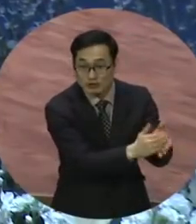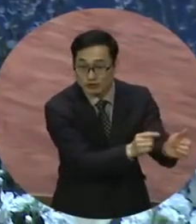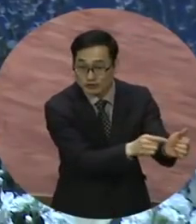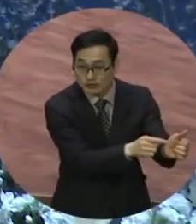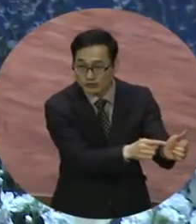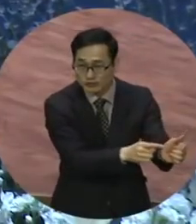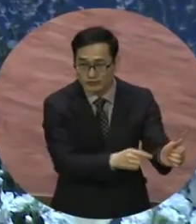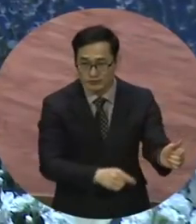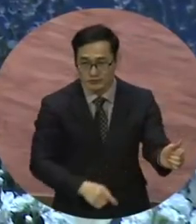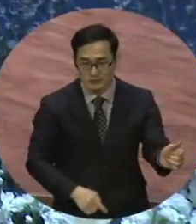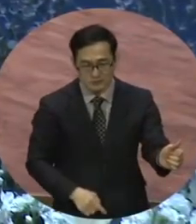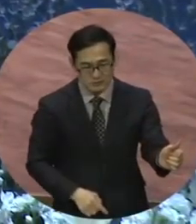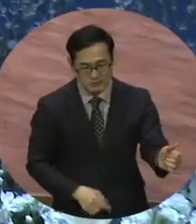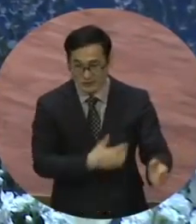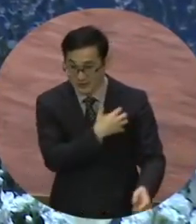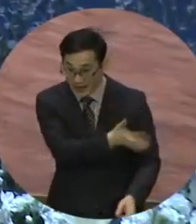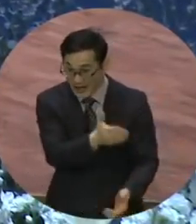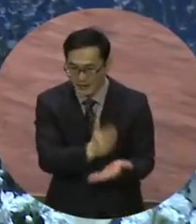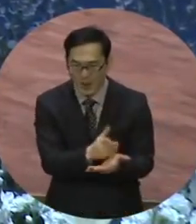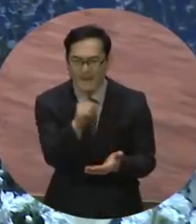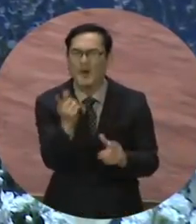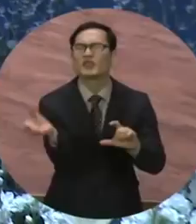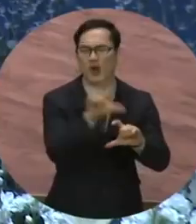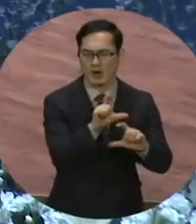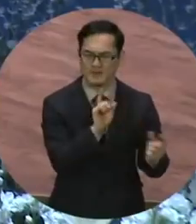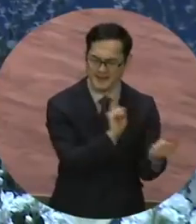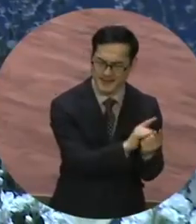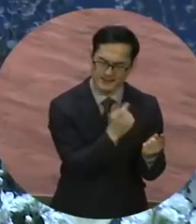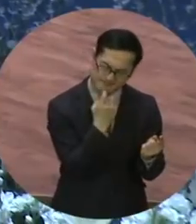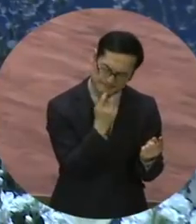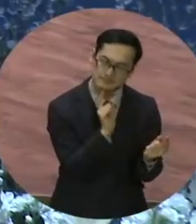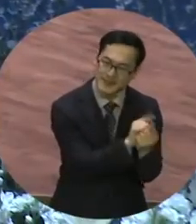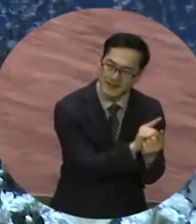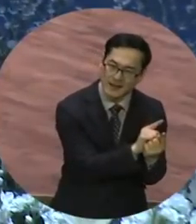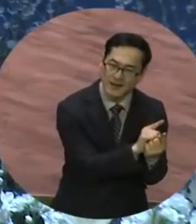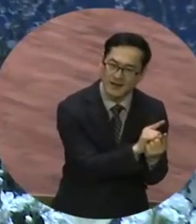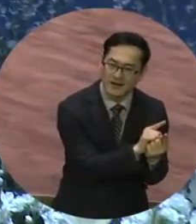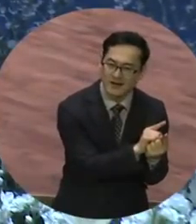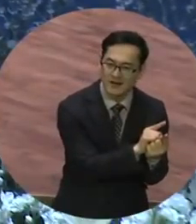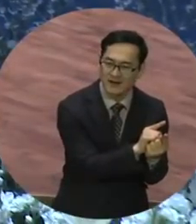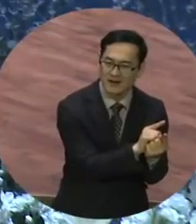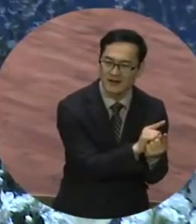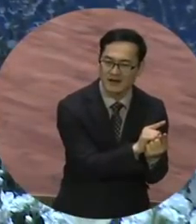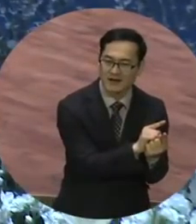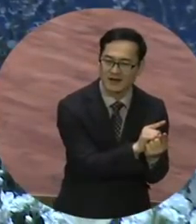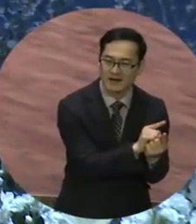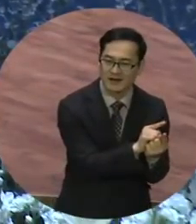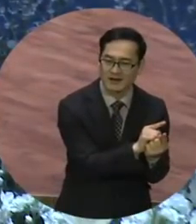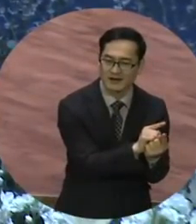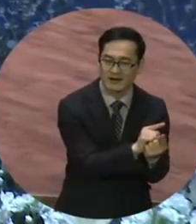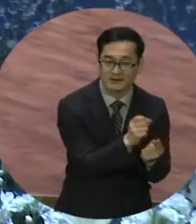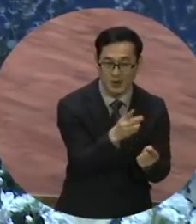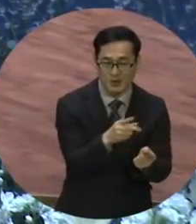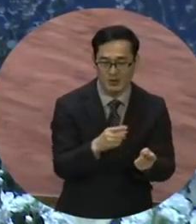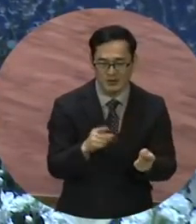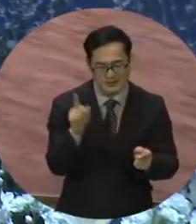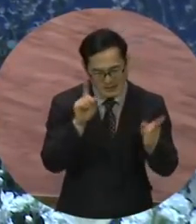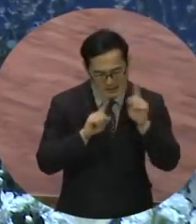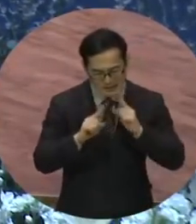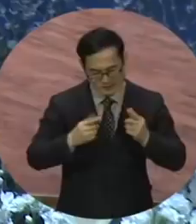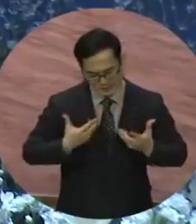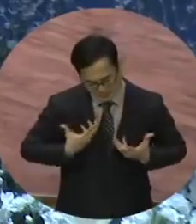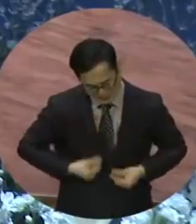하면 잃었던 생명을 회복할 그런 이웃이 있는데, 낙심하고 상처 가운데 있는